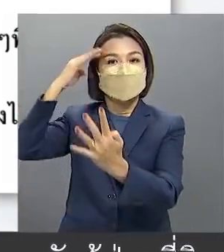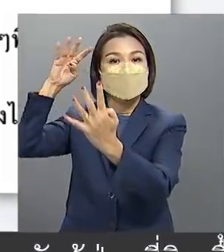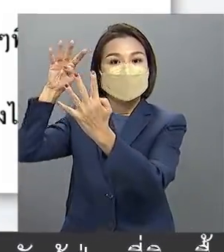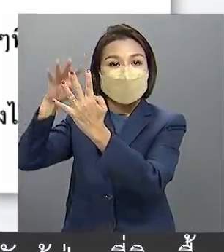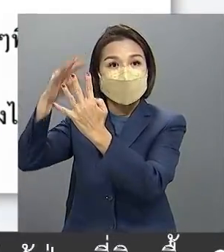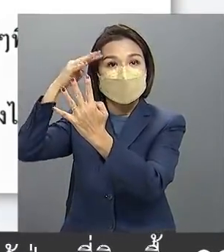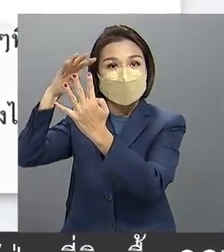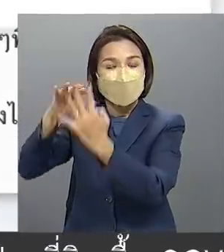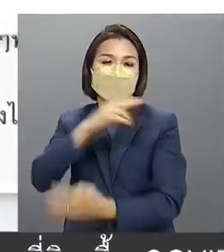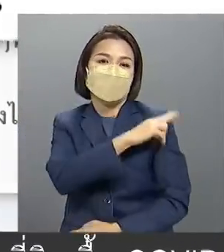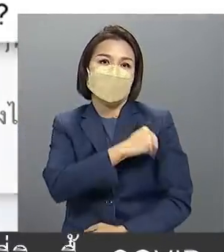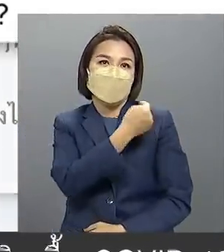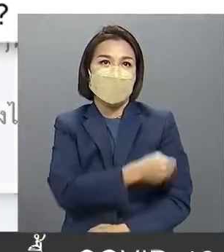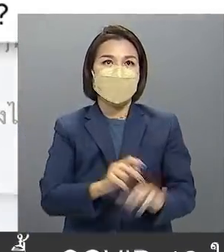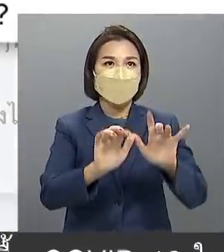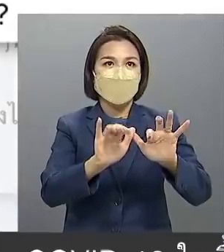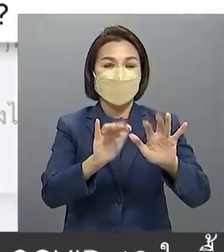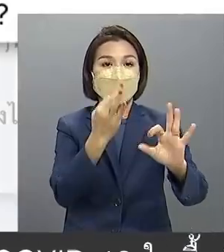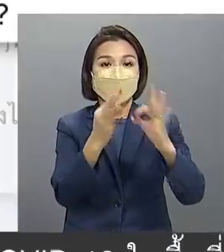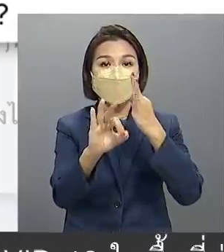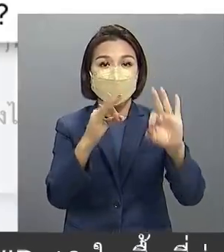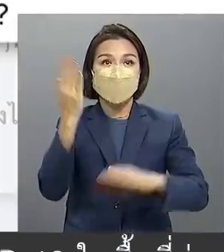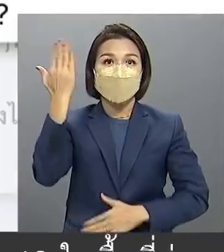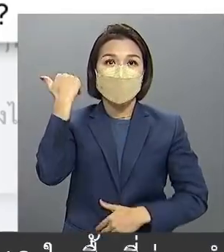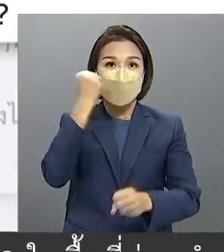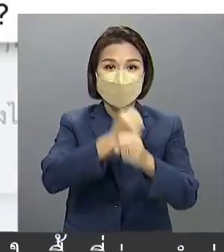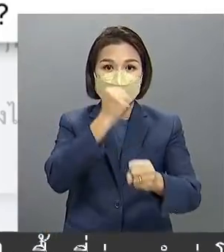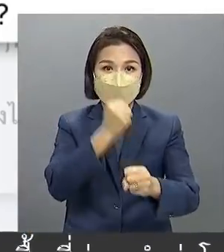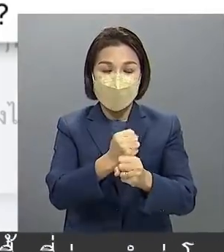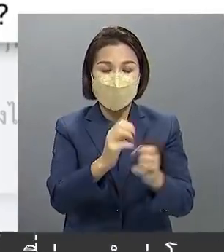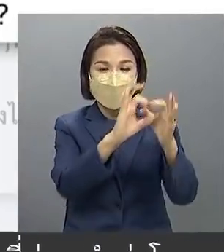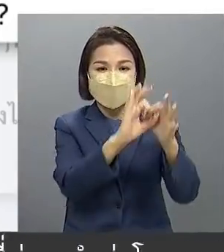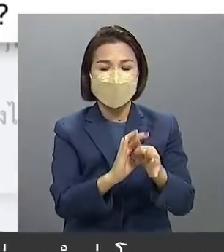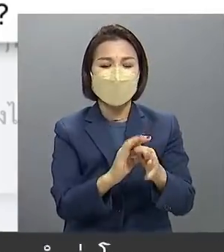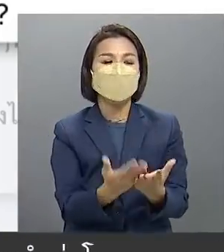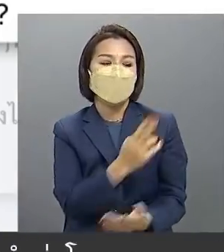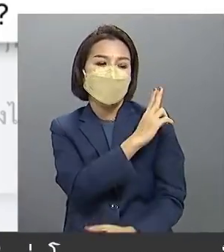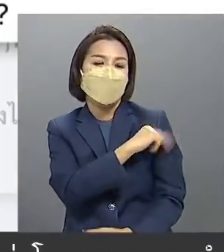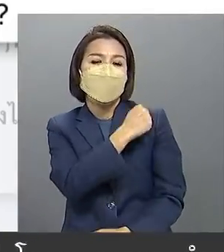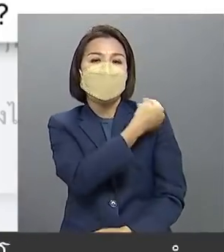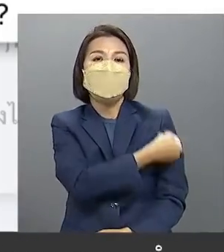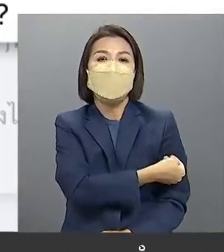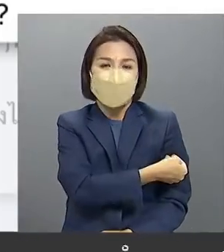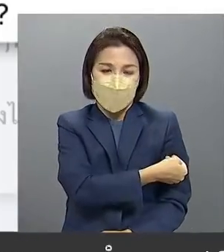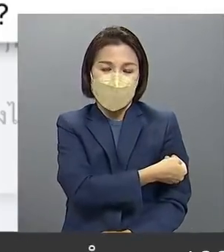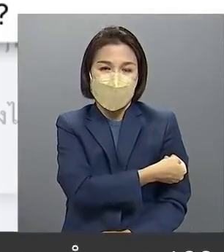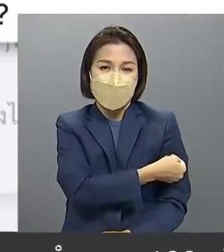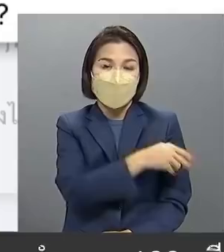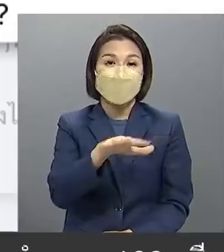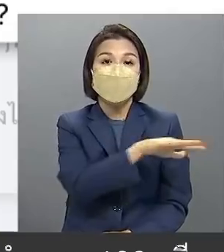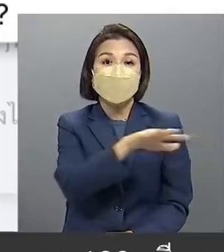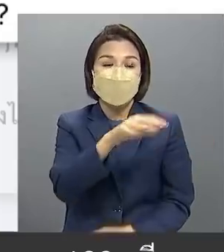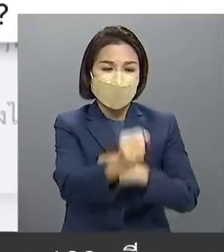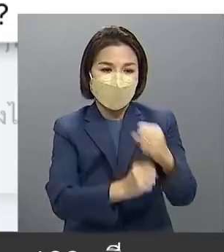างเฟซบุ๊กนะคะบอกว่าเคยทำงานในสถานะอายุรแพทย์อยู่เกือบ10ปีวันนี้อายุรแพทย์ทุกคนในประเทศค่ะกำลังต